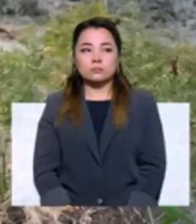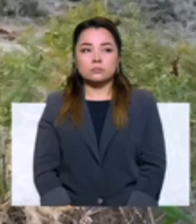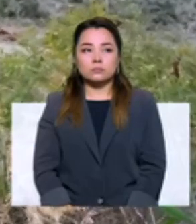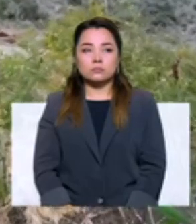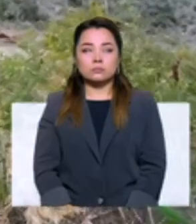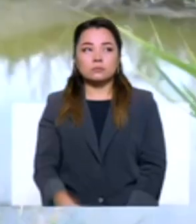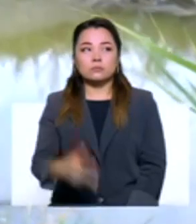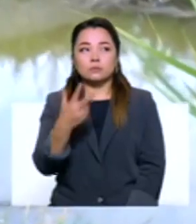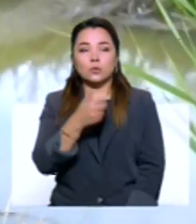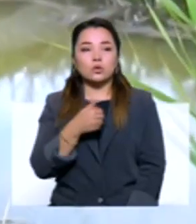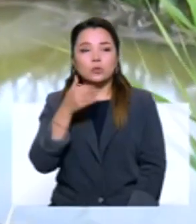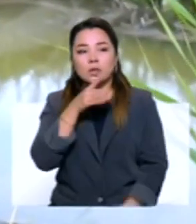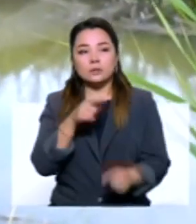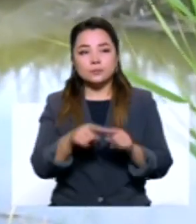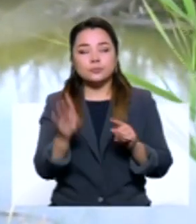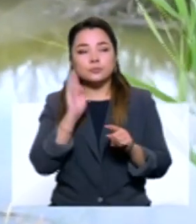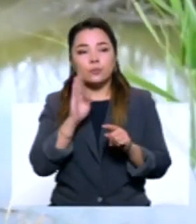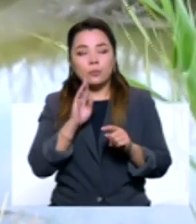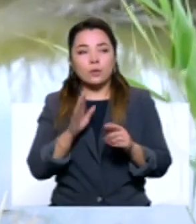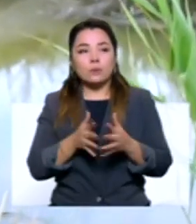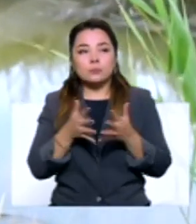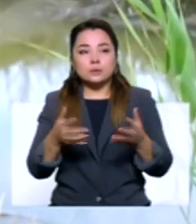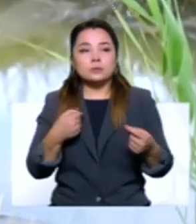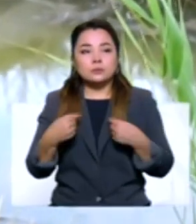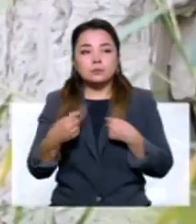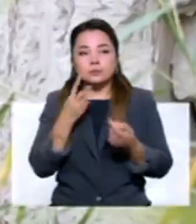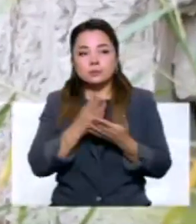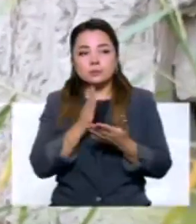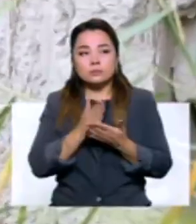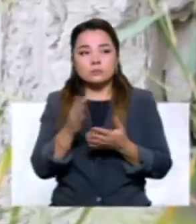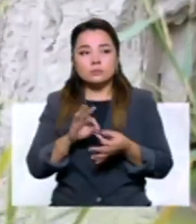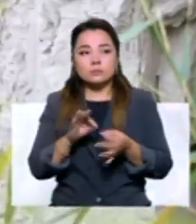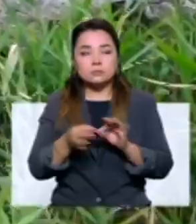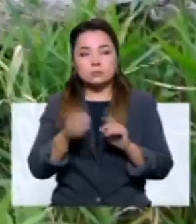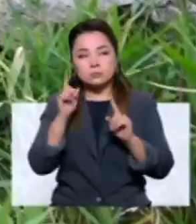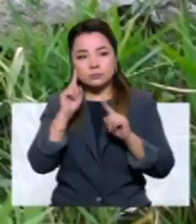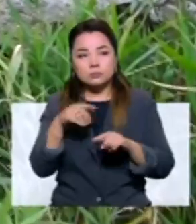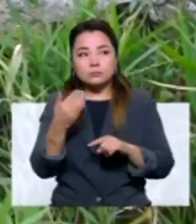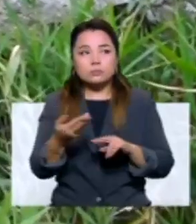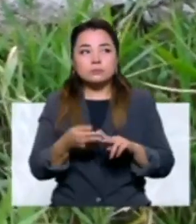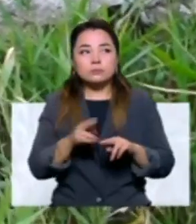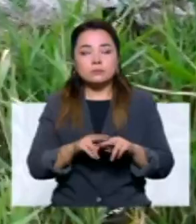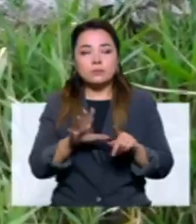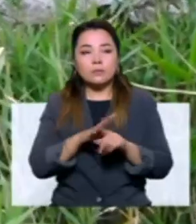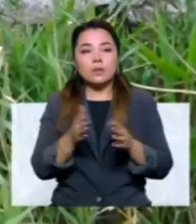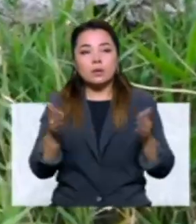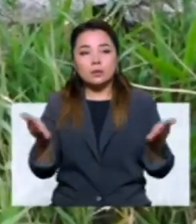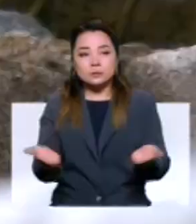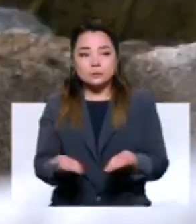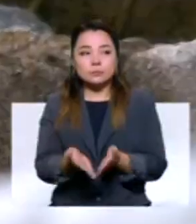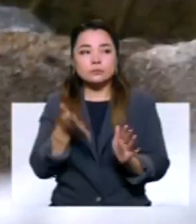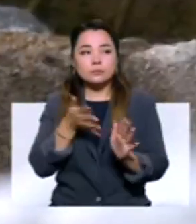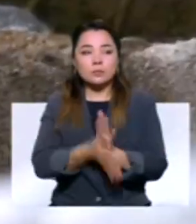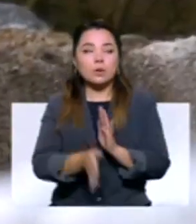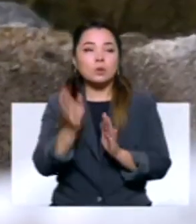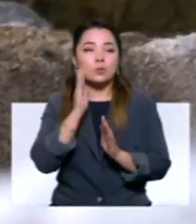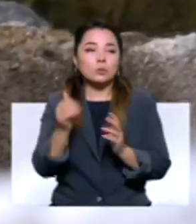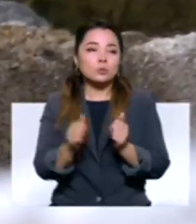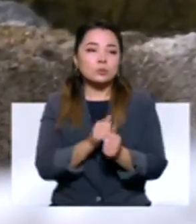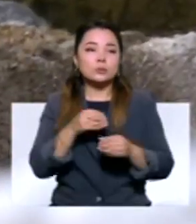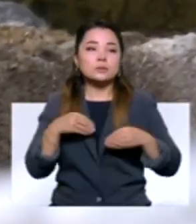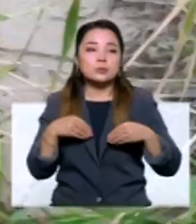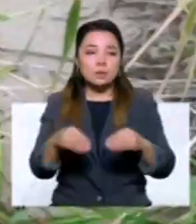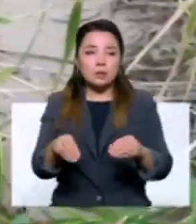Үш жылдың көлемінде осыған біз судан көп зардап шегіп отқан қиынымыз болып тұр. Тозығы жеткен арық құмға сіңген су, қураған